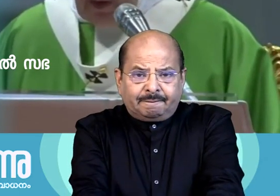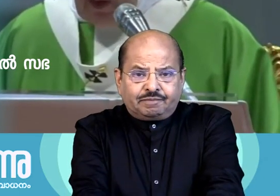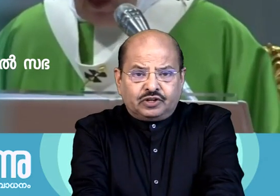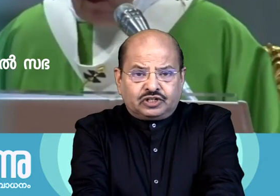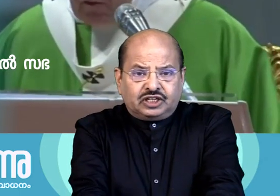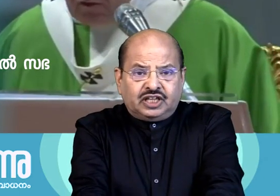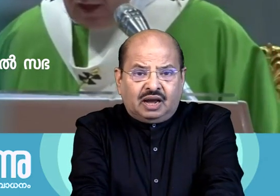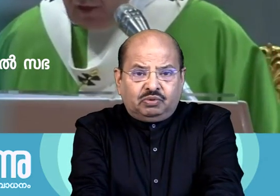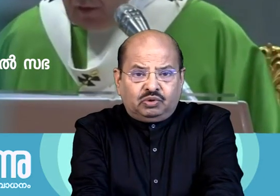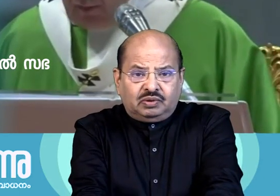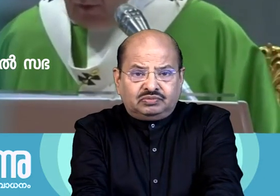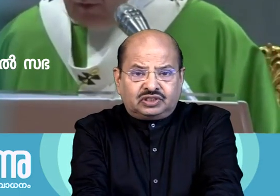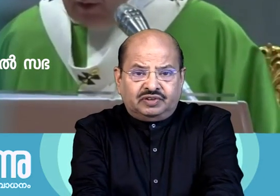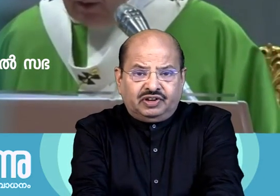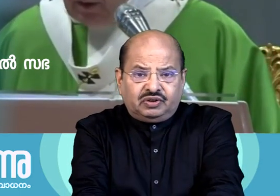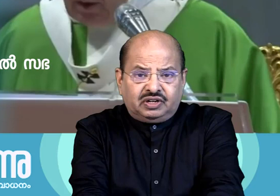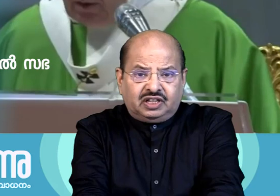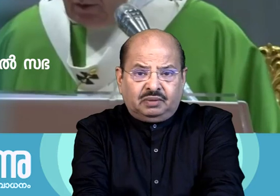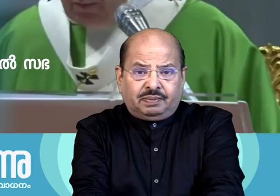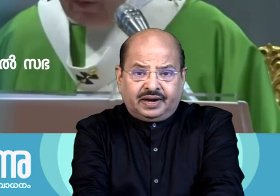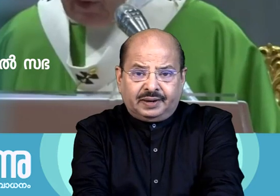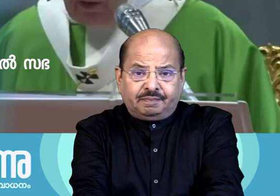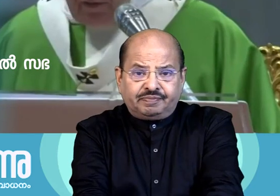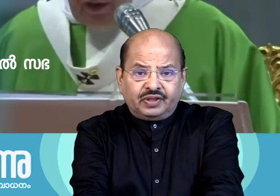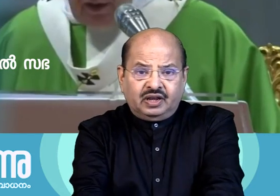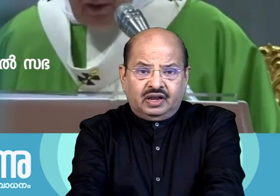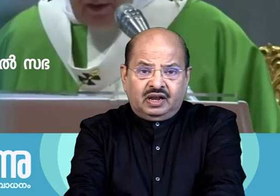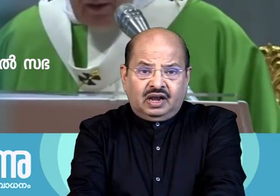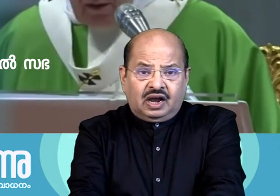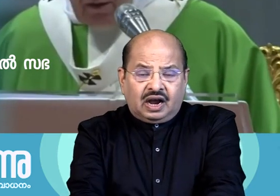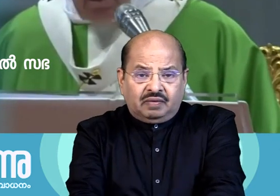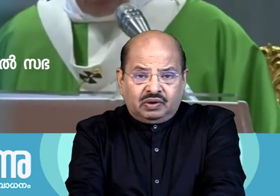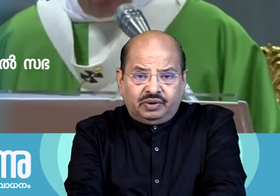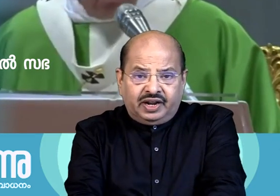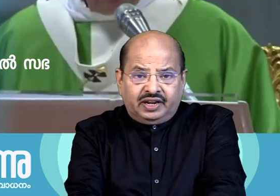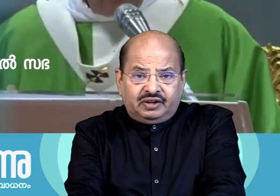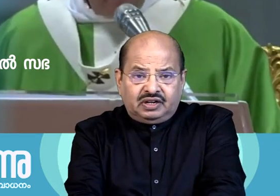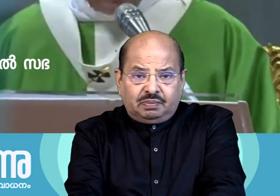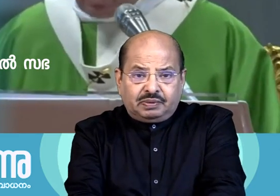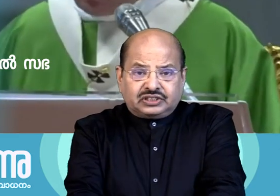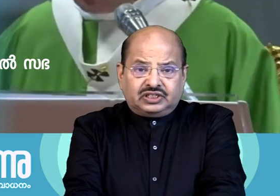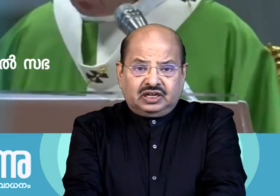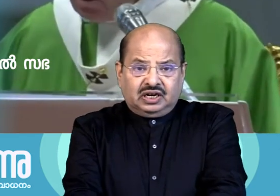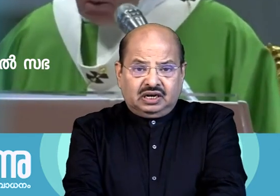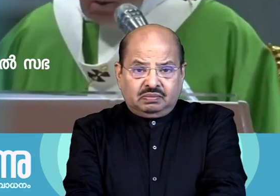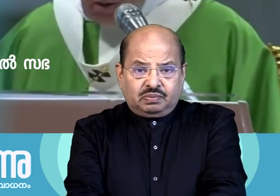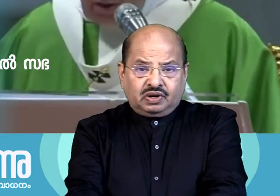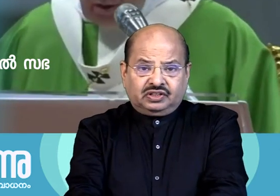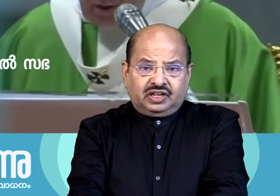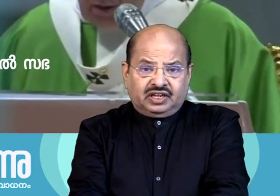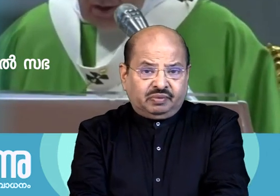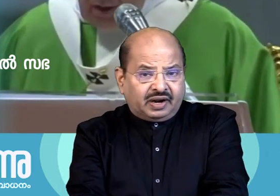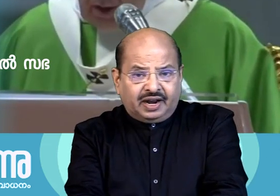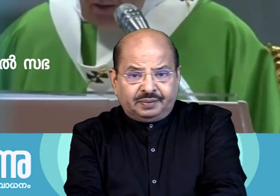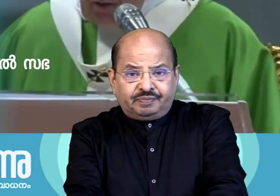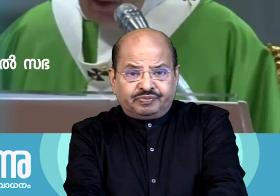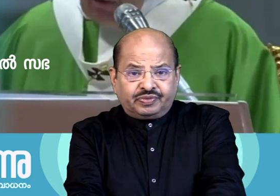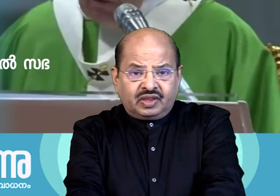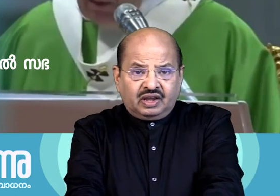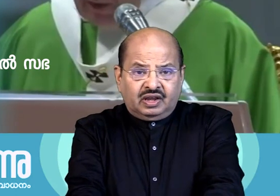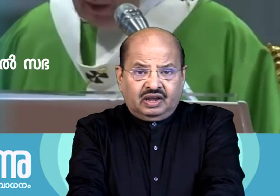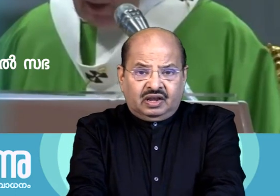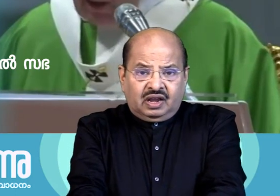യുവജനങ്ങളെ ശ്രദ്ധാപൂർവം സേവിക്കുന്നതിന് പകരം അവർ ഉന്നയിക്കുന്ന പ്രശ്നങ്ങൾ പുറത്തേക്ക്